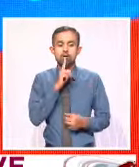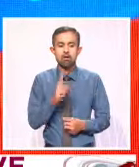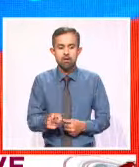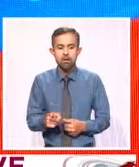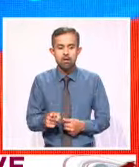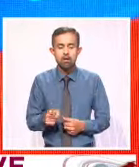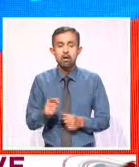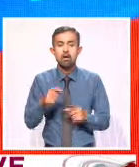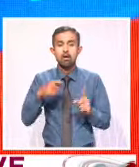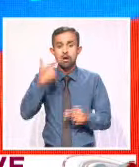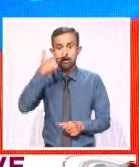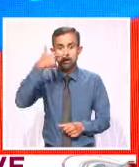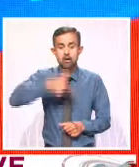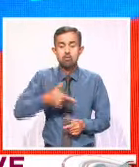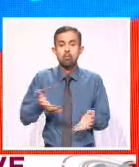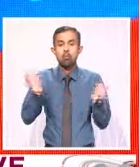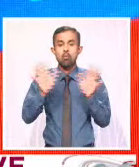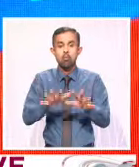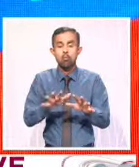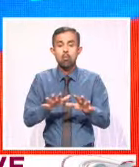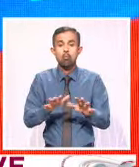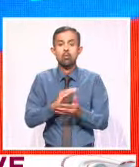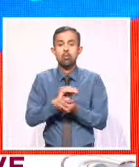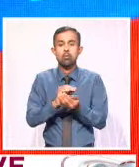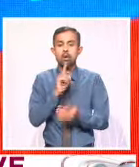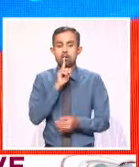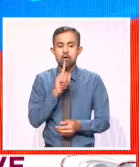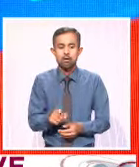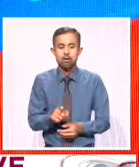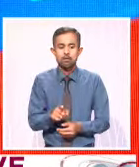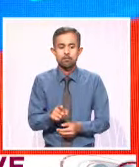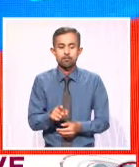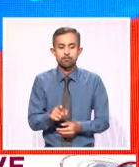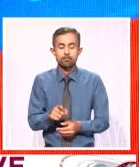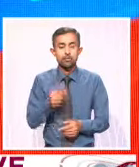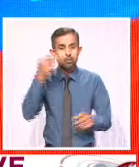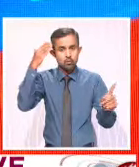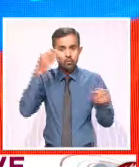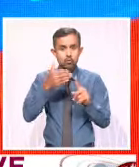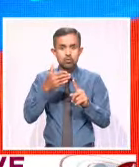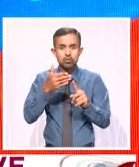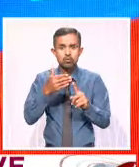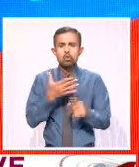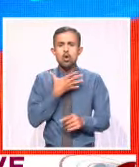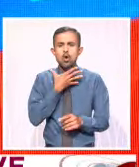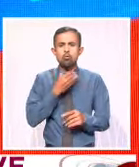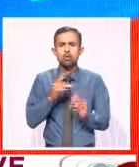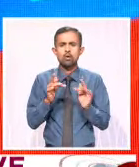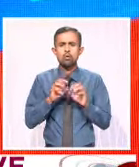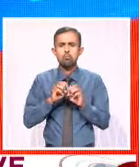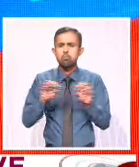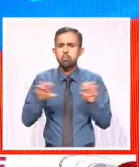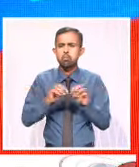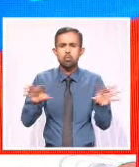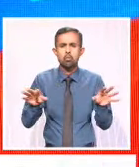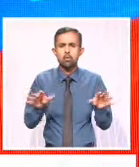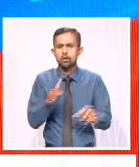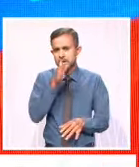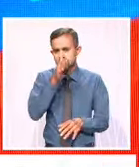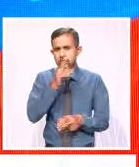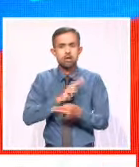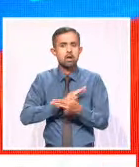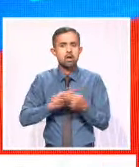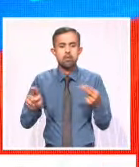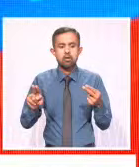බව කණිය තෙල් තොග ගබඩා පර්යන්තය අවධාරණය කරනවා. ඔවුන් පෙන්වා දෙන්නේ ඒ සම්බන්ධයෙන් පළවන සාවද්‍ය මාධ්‍ය ප්‍රචාරයන්ට